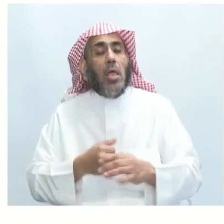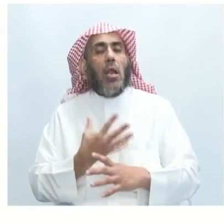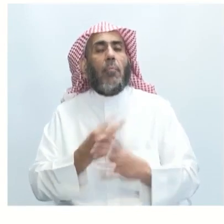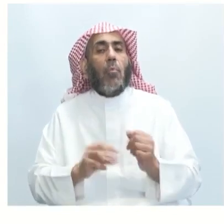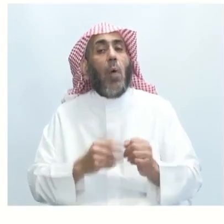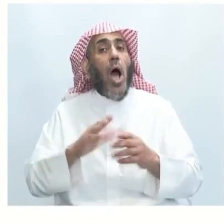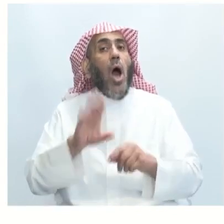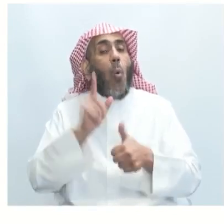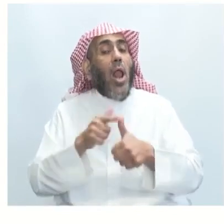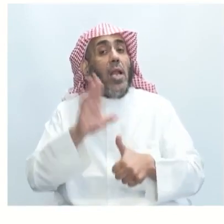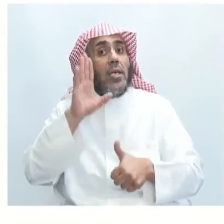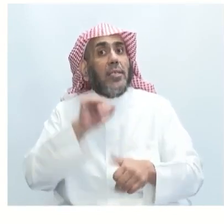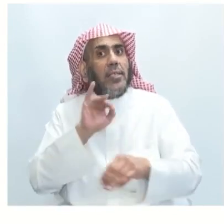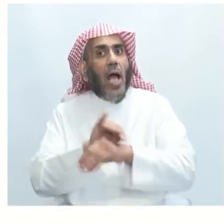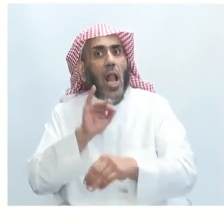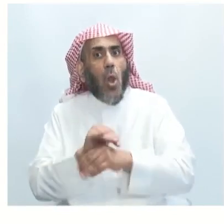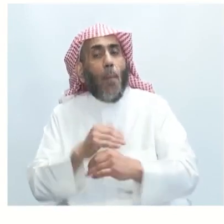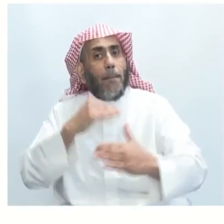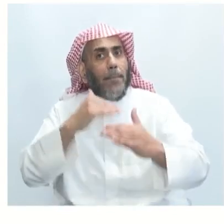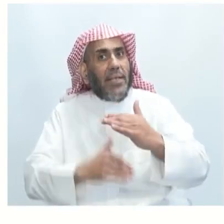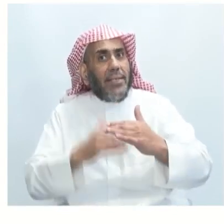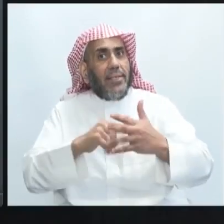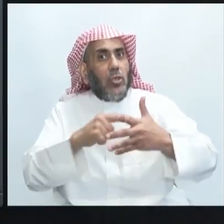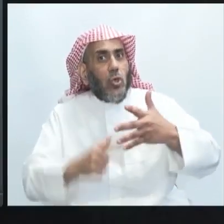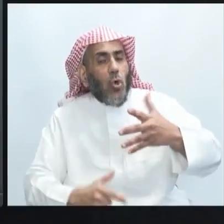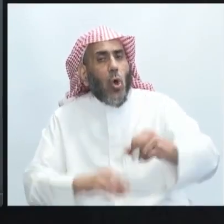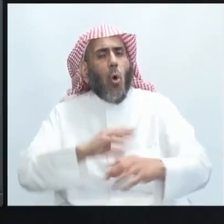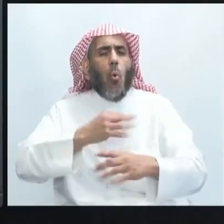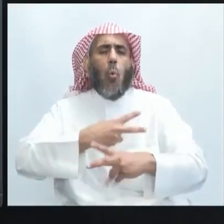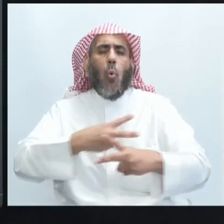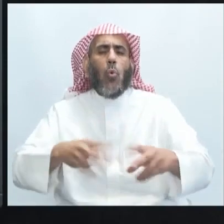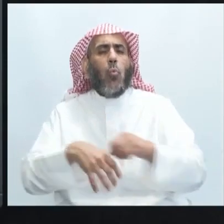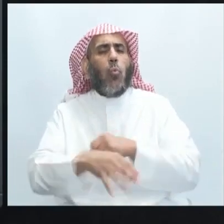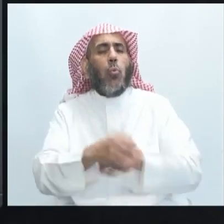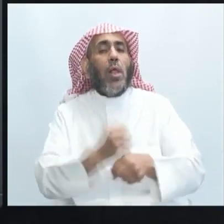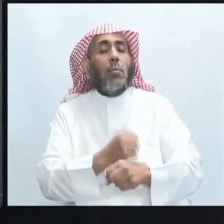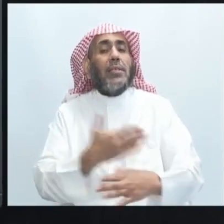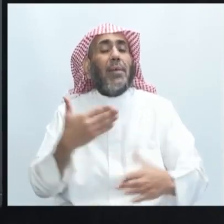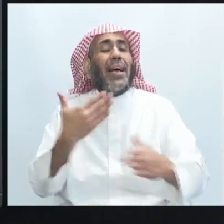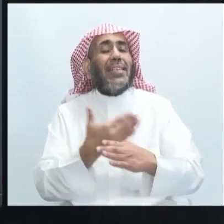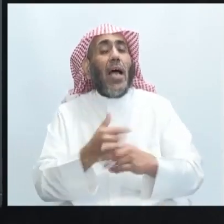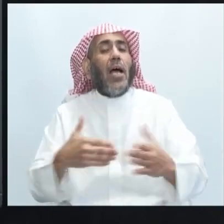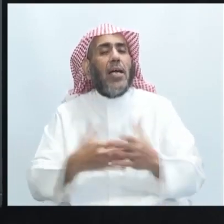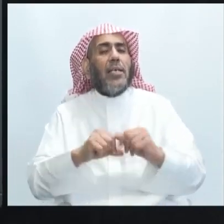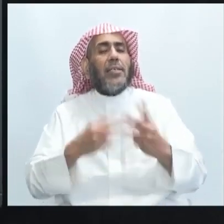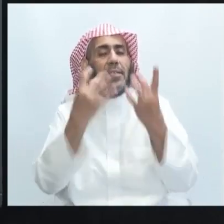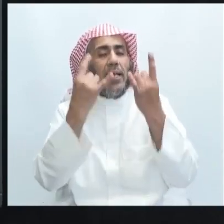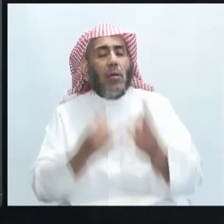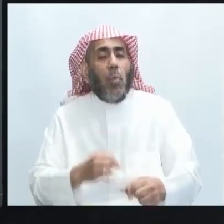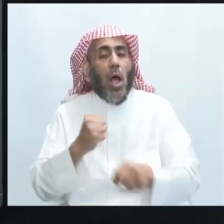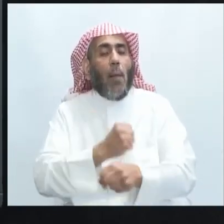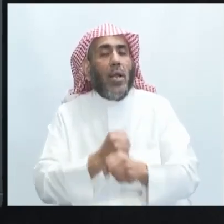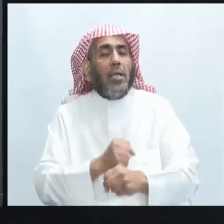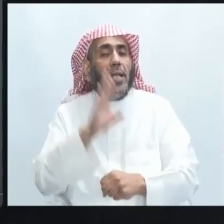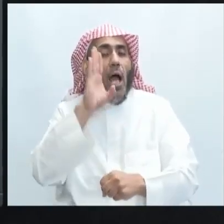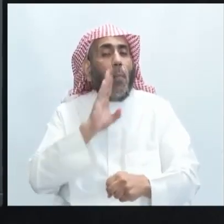الطلاب التعلم يندرج تحته عدد من العمليات لكي تكتمل لدينا عمليه التعلم او